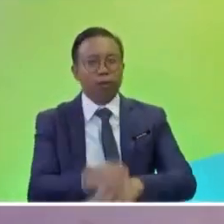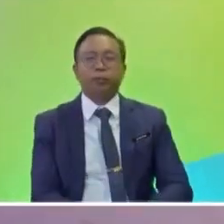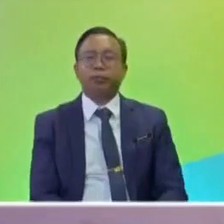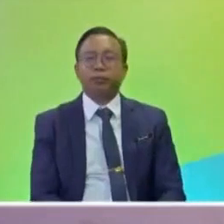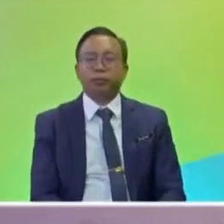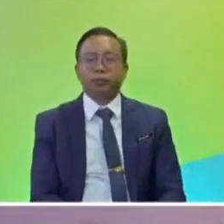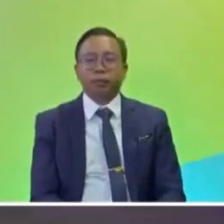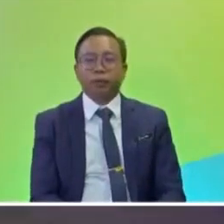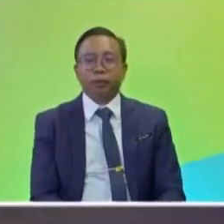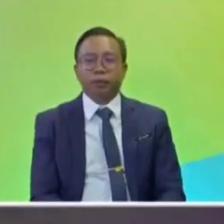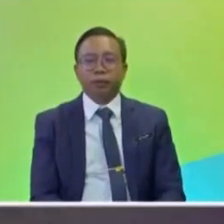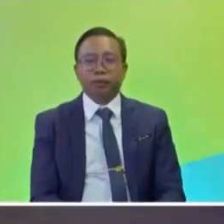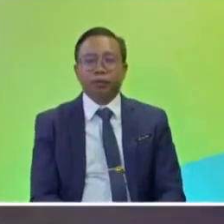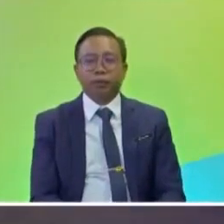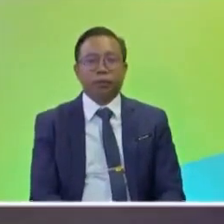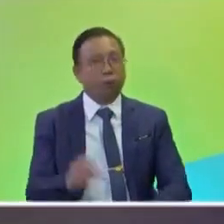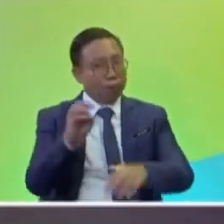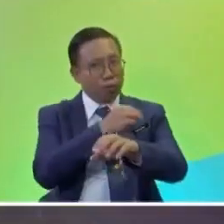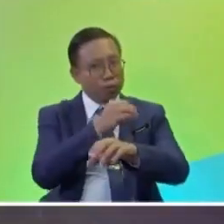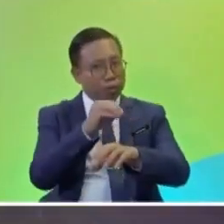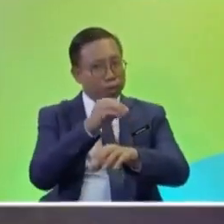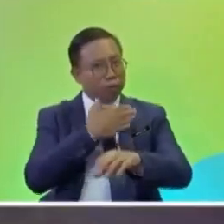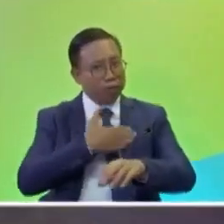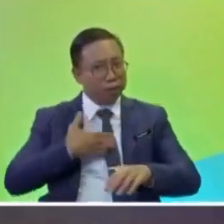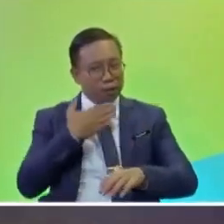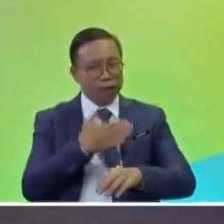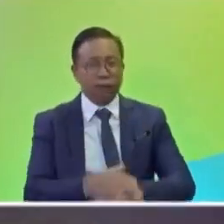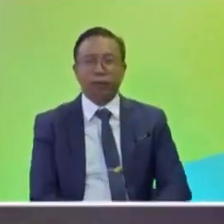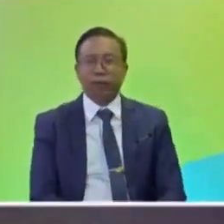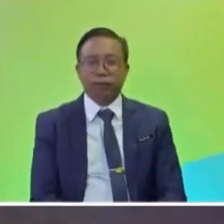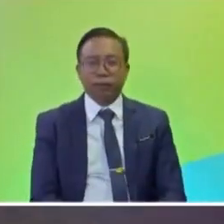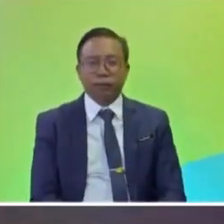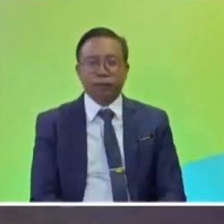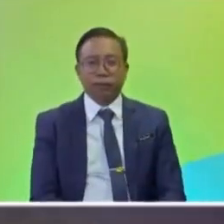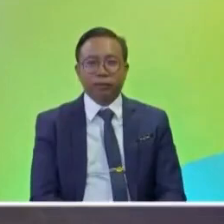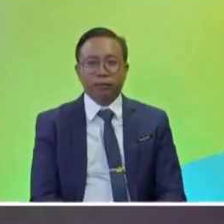kan? Ha. Okey. Muzik please.